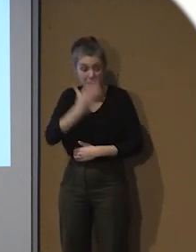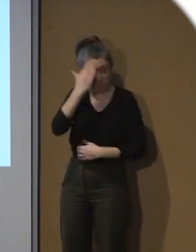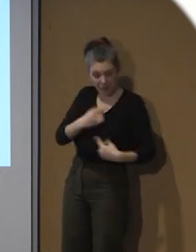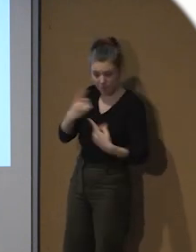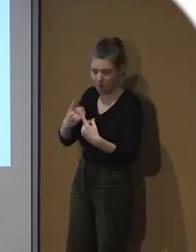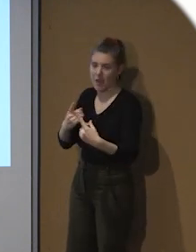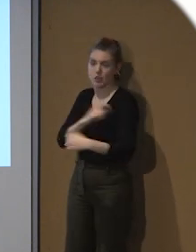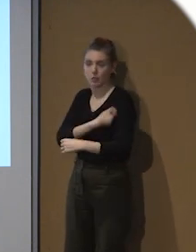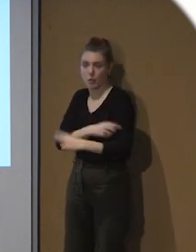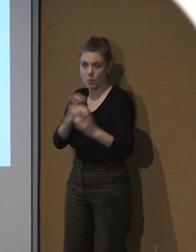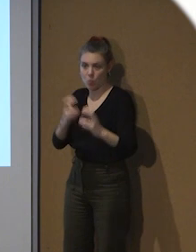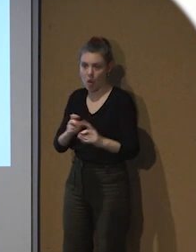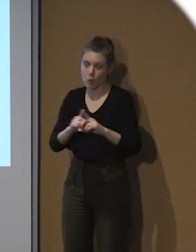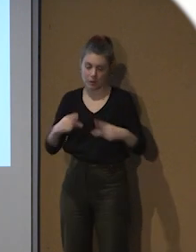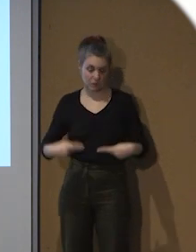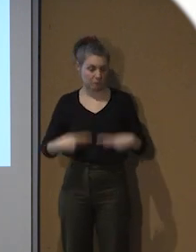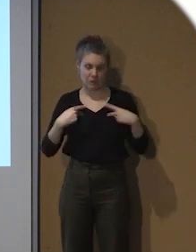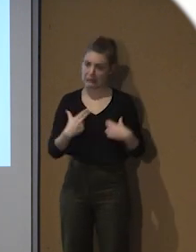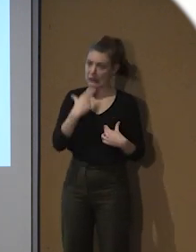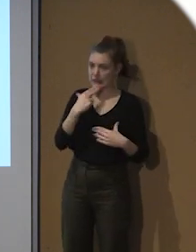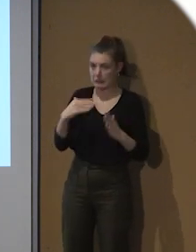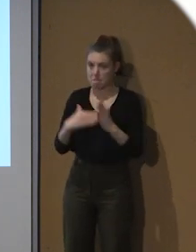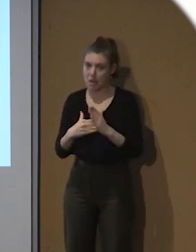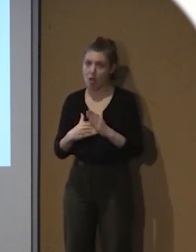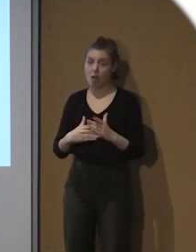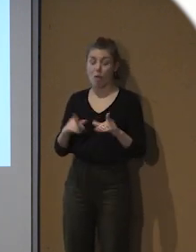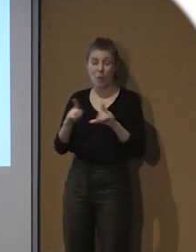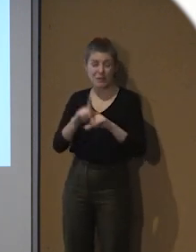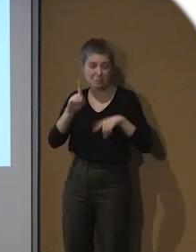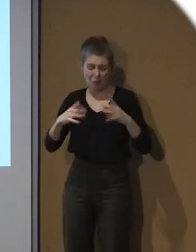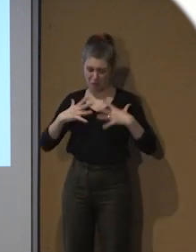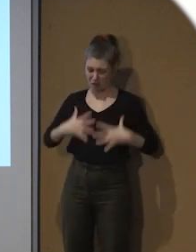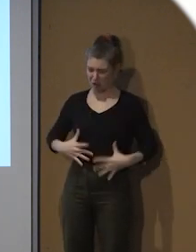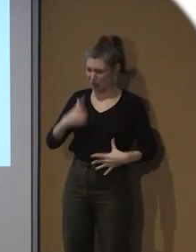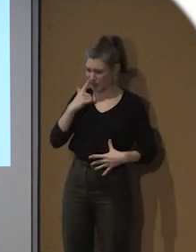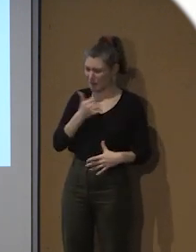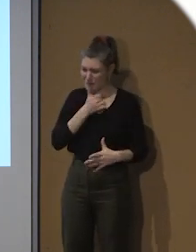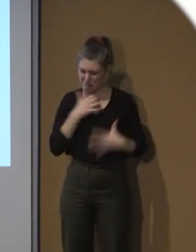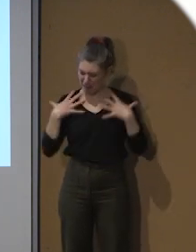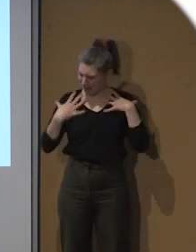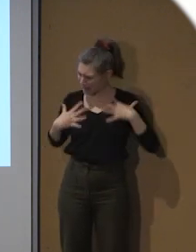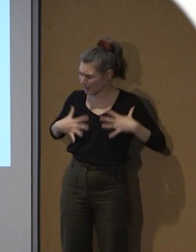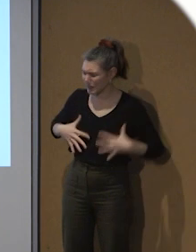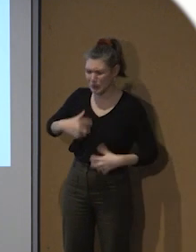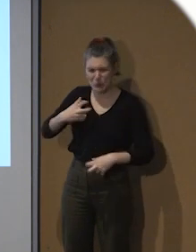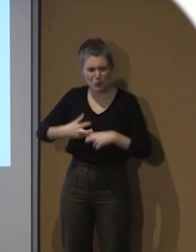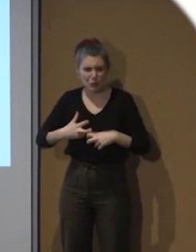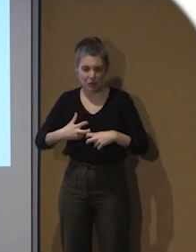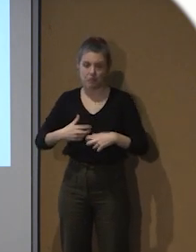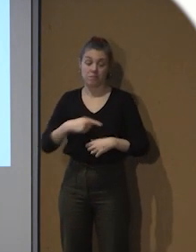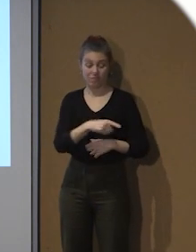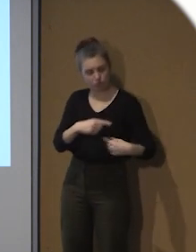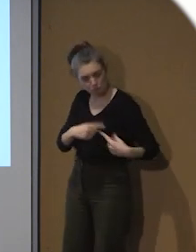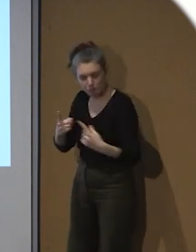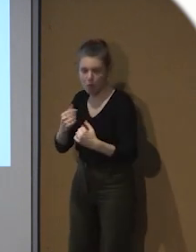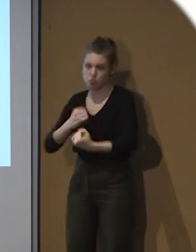préservation de l'expansion de la cage thoracique, une réduction des raideurs du rachis et le renforcement musculaire va soutenir et protéger les